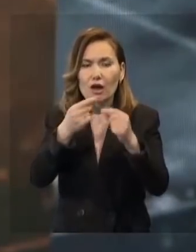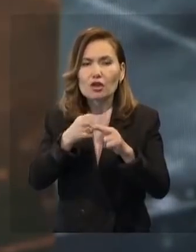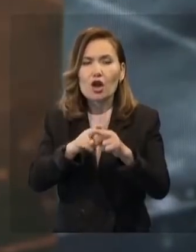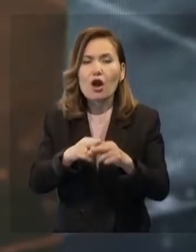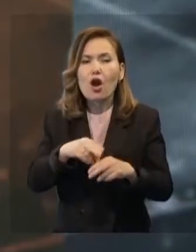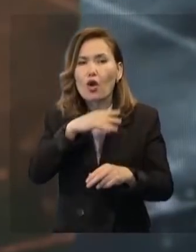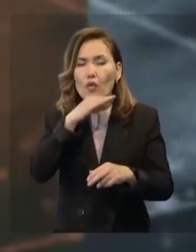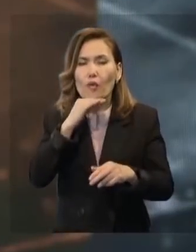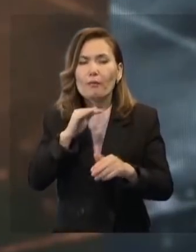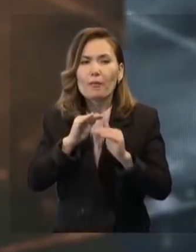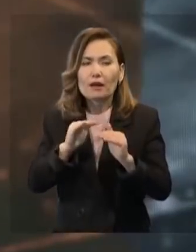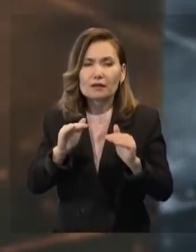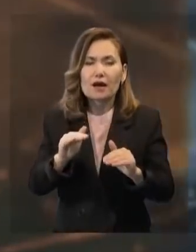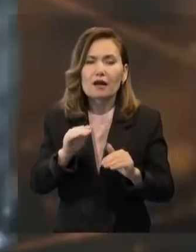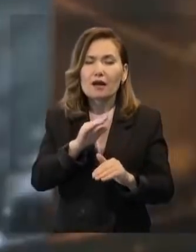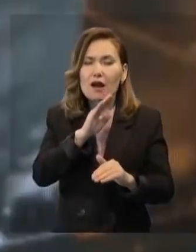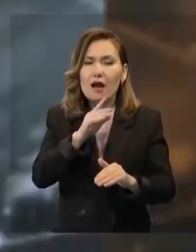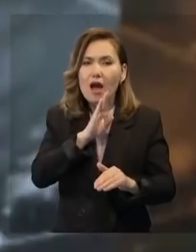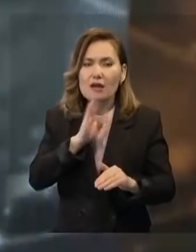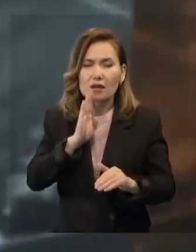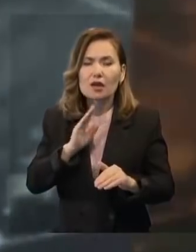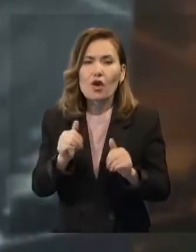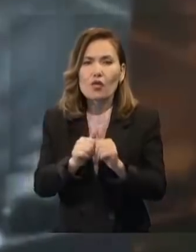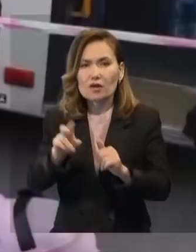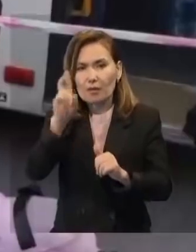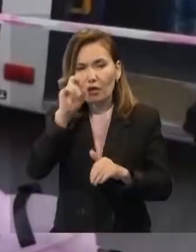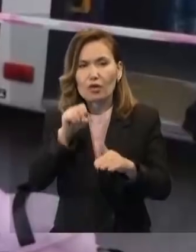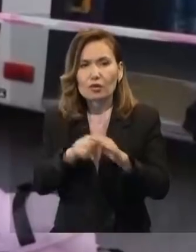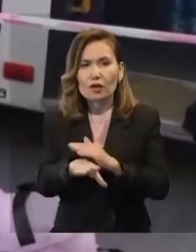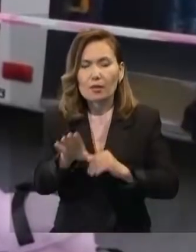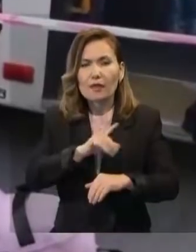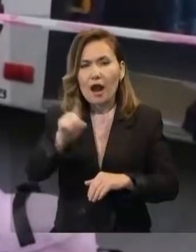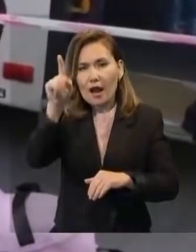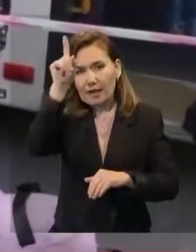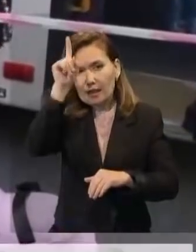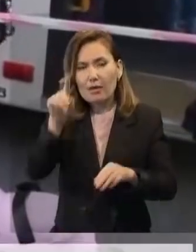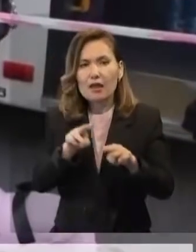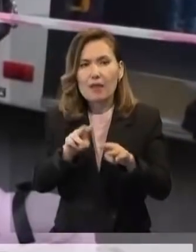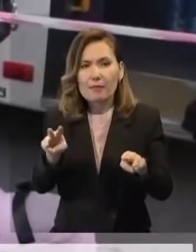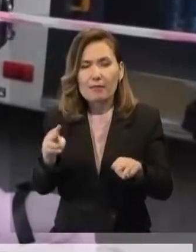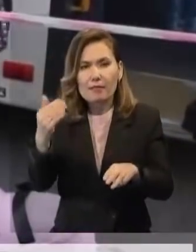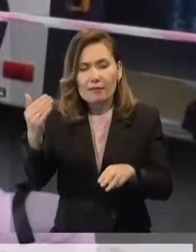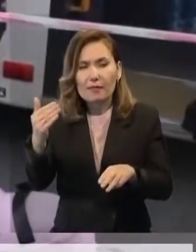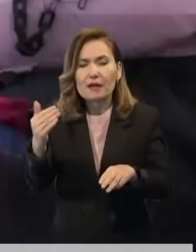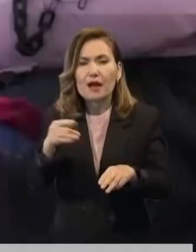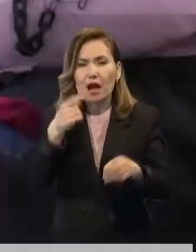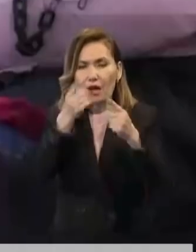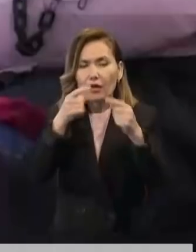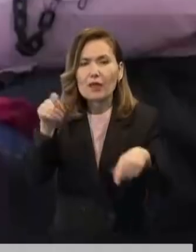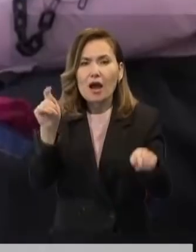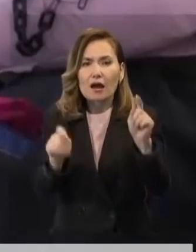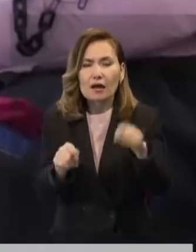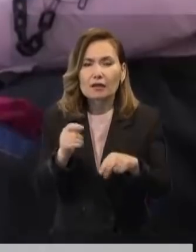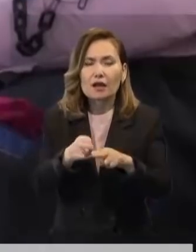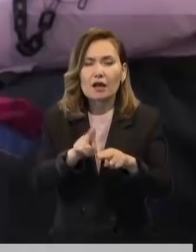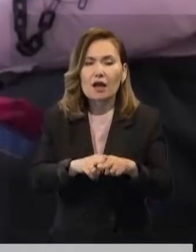елдерге қоныс аударған, басқа мемлекеттерге бас сауғалағандар да жетерлік. Германия билігі елге келген украиналық босқындарды қолдауға 2